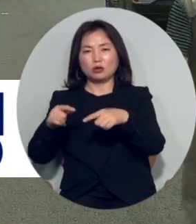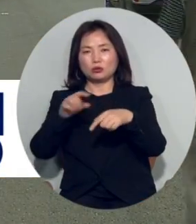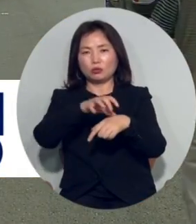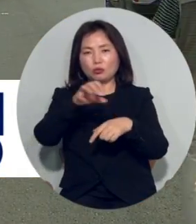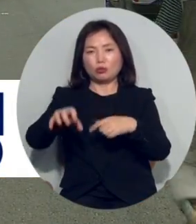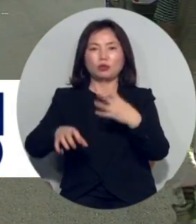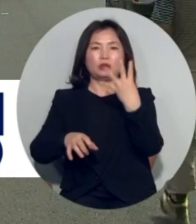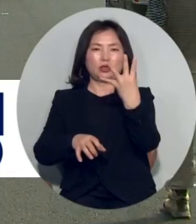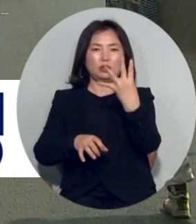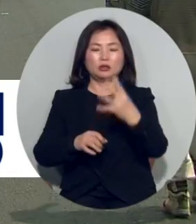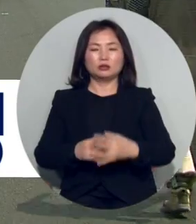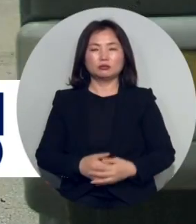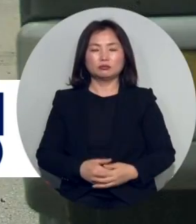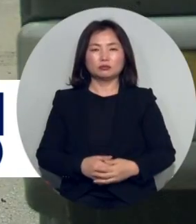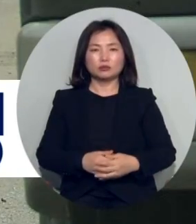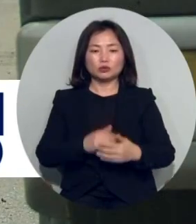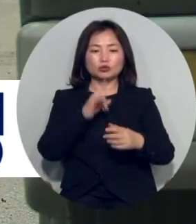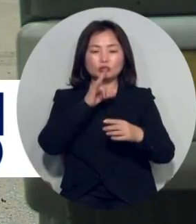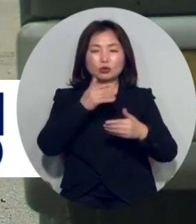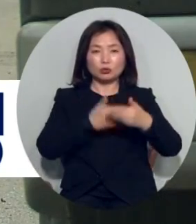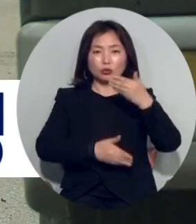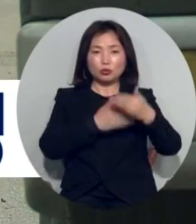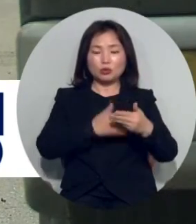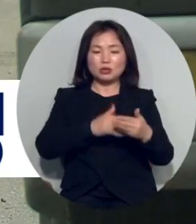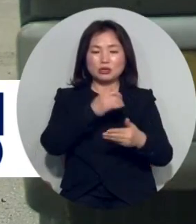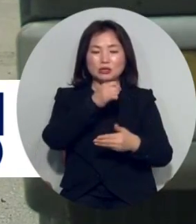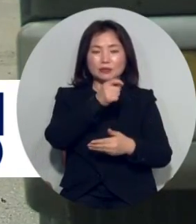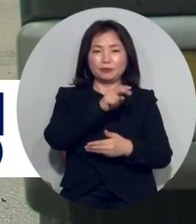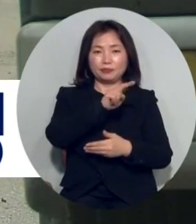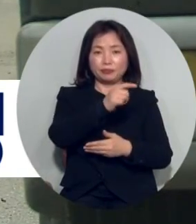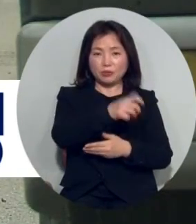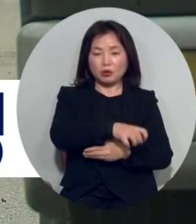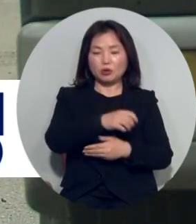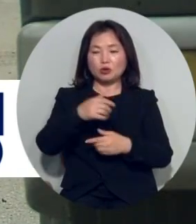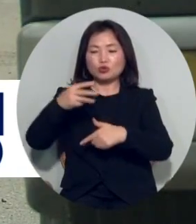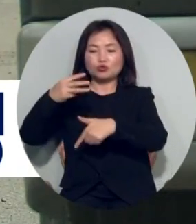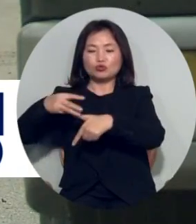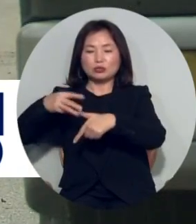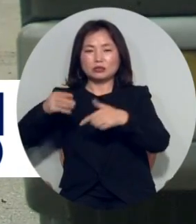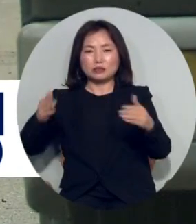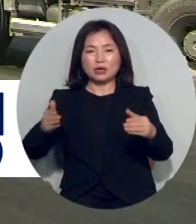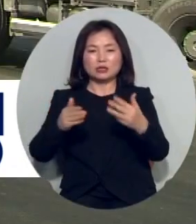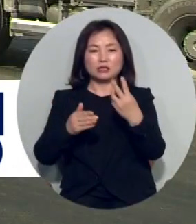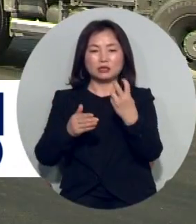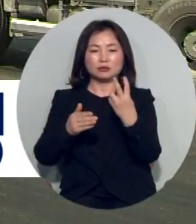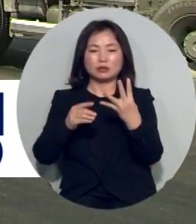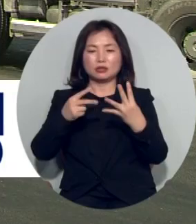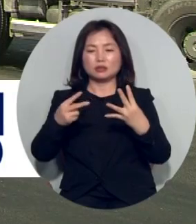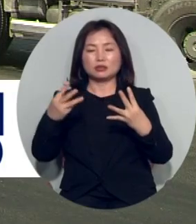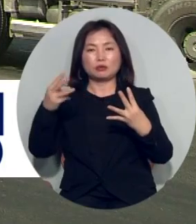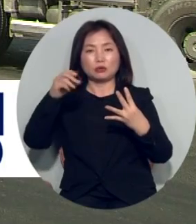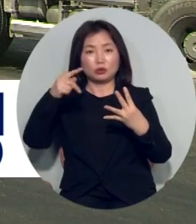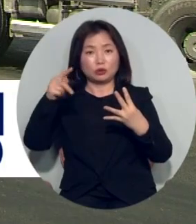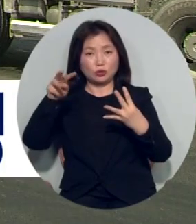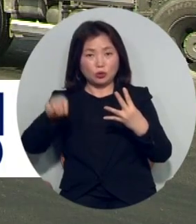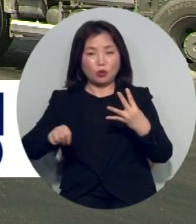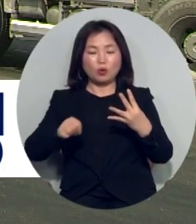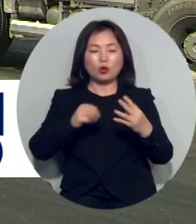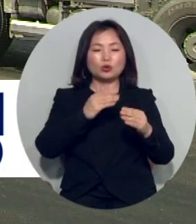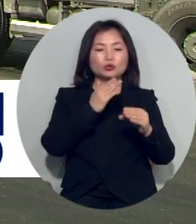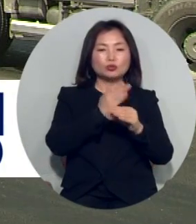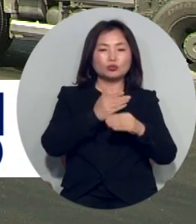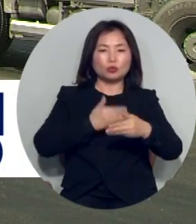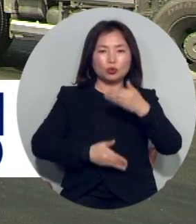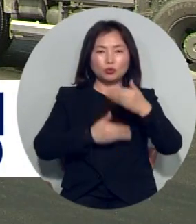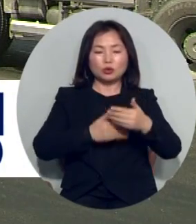4개 지구 입니다 중앙고속도로 읍내 분기 점과 군 2분기 2.42 24.3 km 와 중부내륙